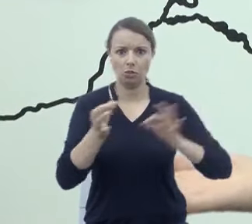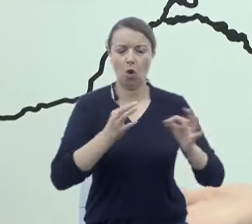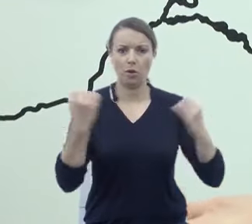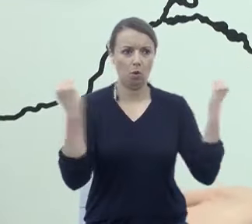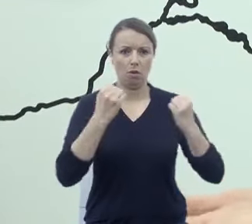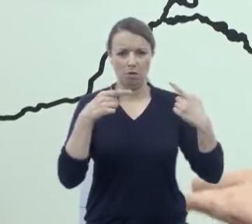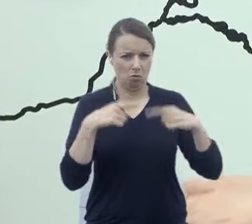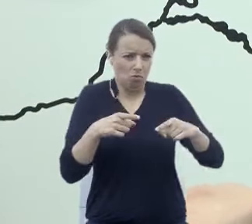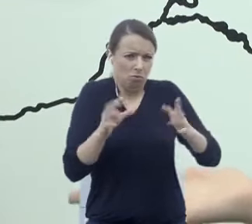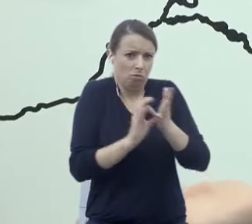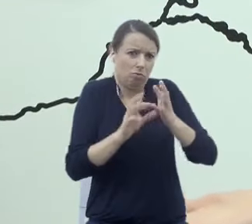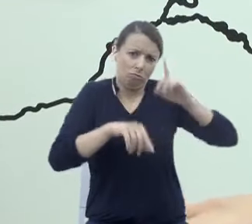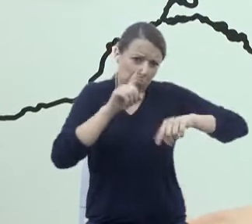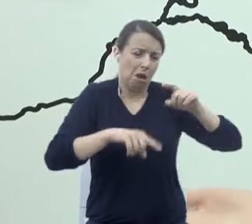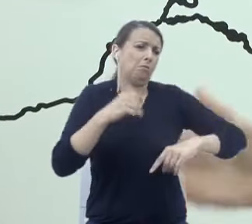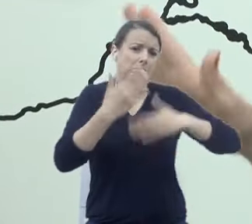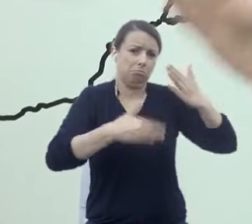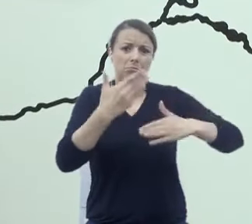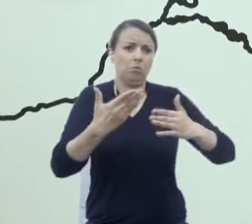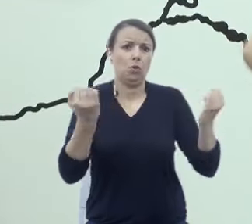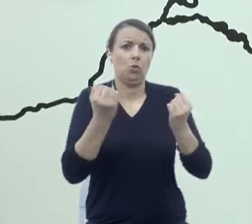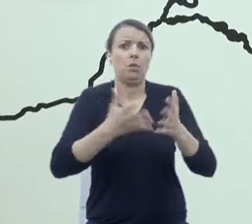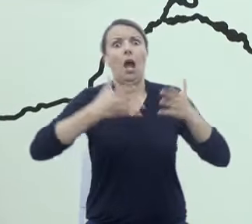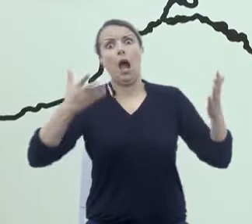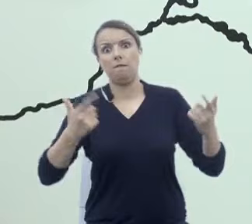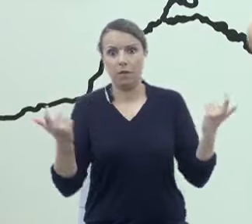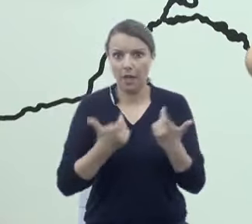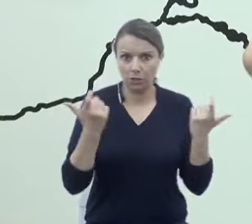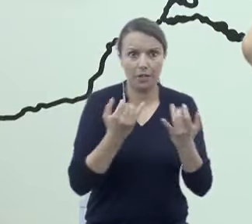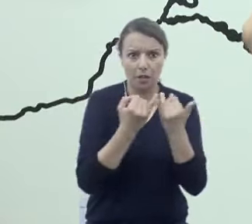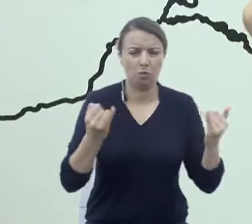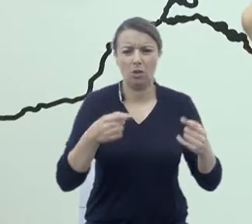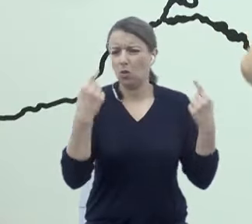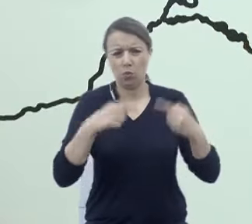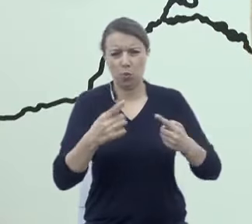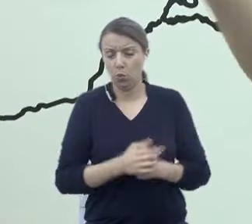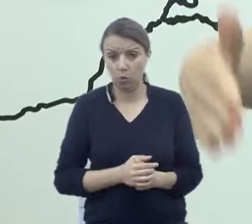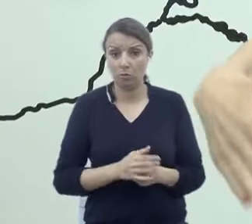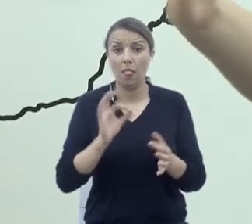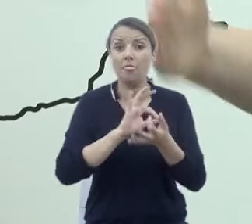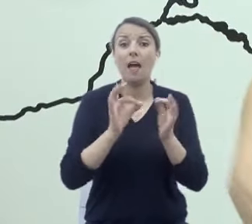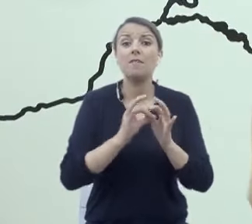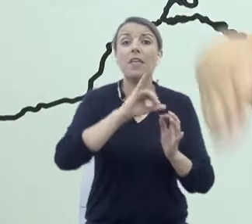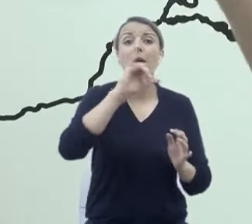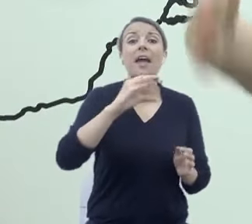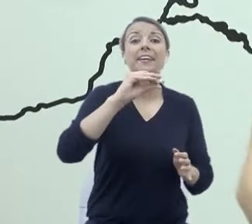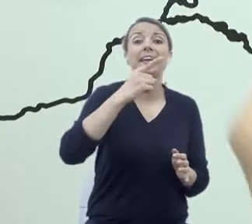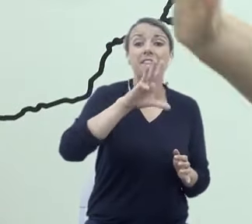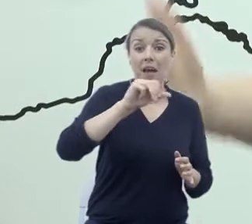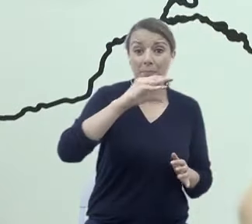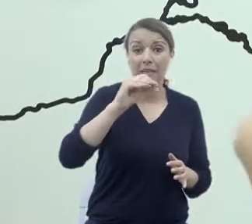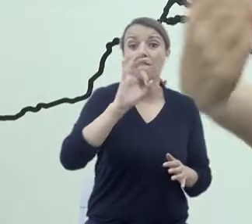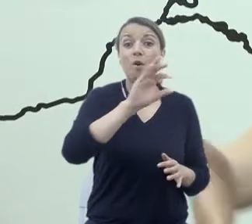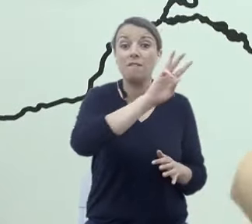prostu sobie żyło. Nie, no nie tam się żadne wielkie wydarzenia. Zresztą właśnie u nich na stronie była taka, cały czas wisi informacja o